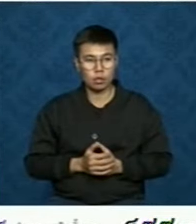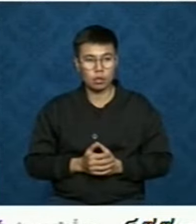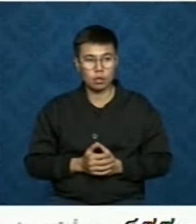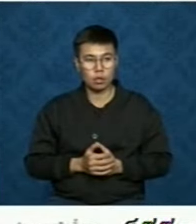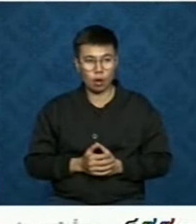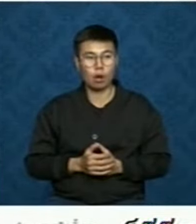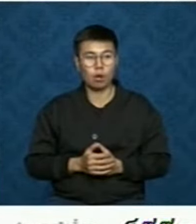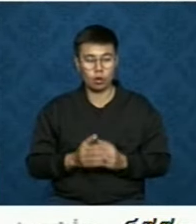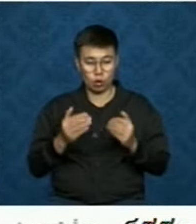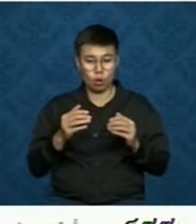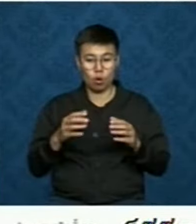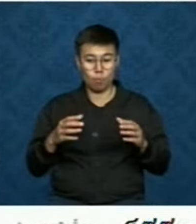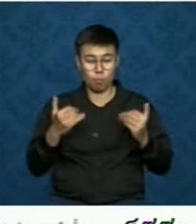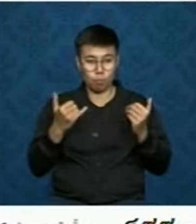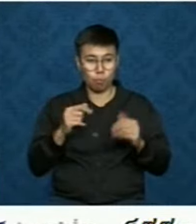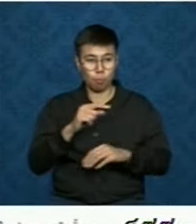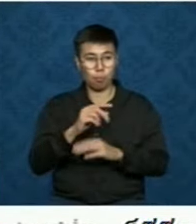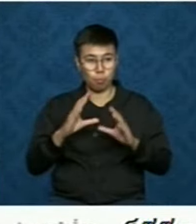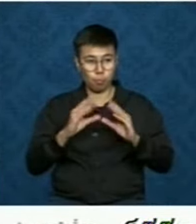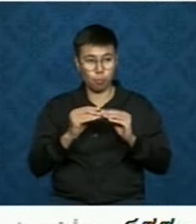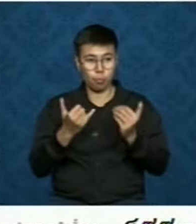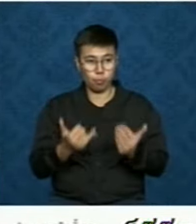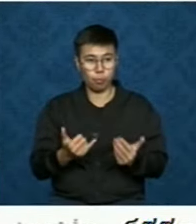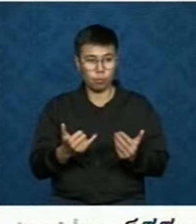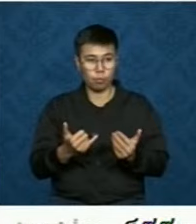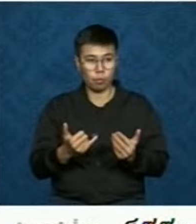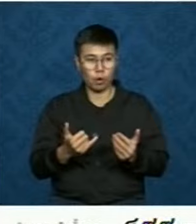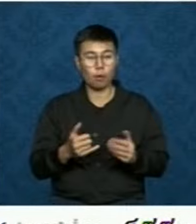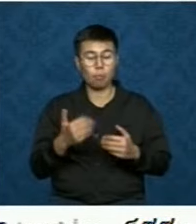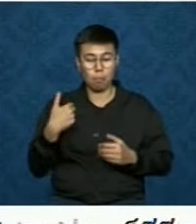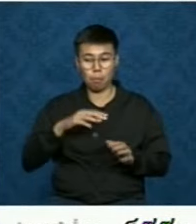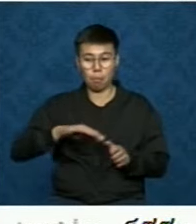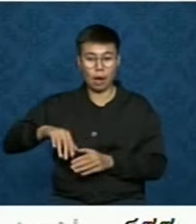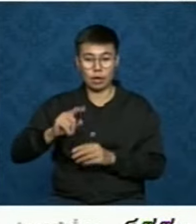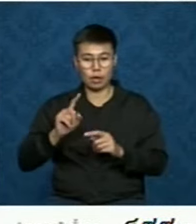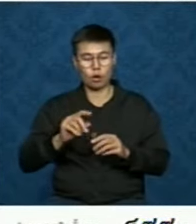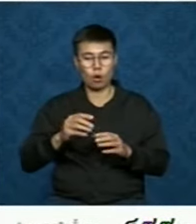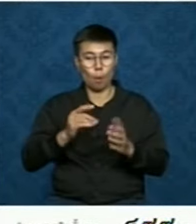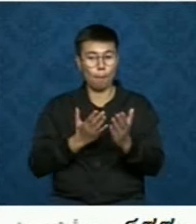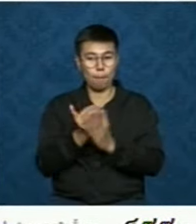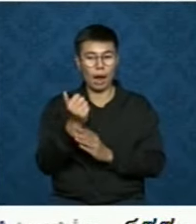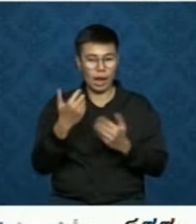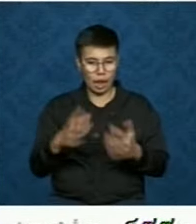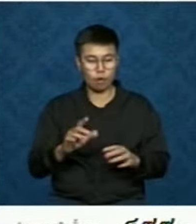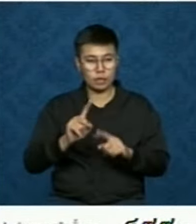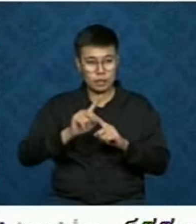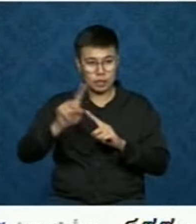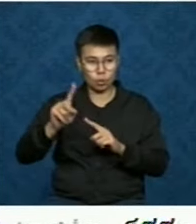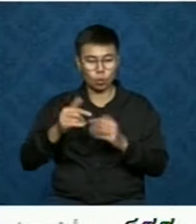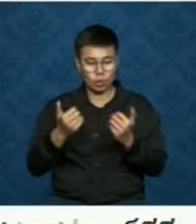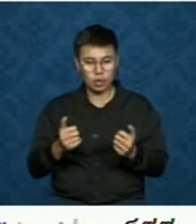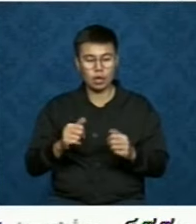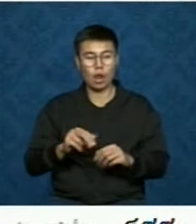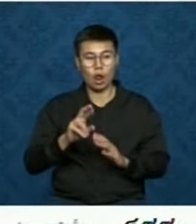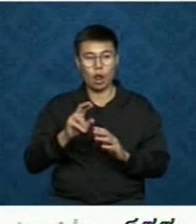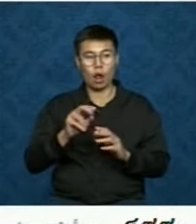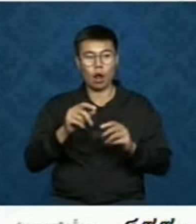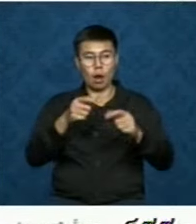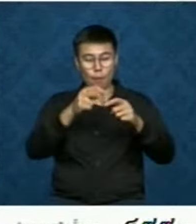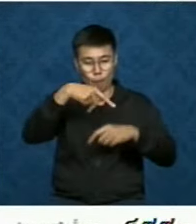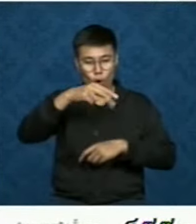ประชุมนี้มีจำนวนมากขึ้นเราผ่านไปแล้ว 1ร่างแล้ววันนี้ก็เข้ามาอีก 1อีก 1ร่างแล้วก็ส่วนที่